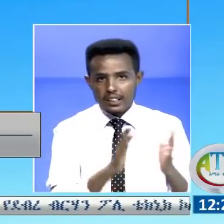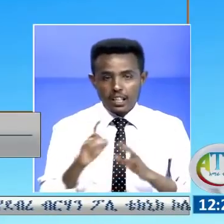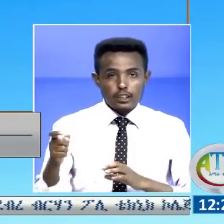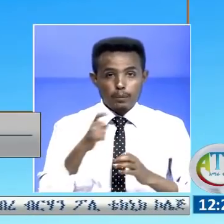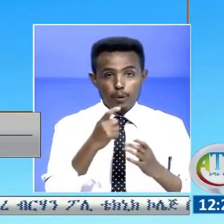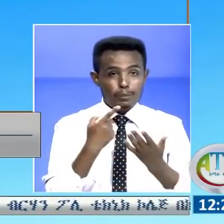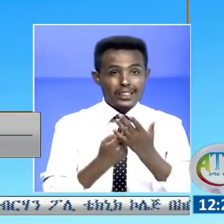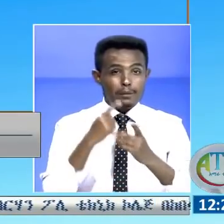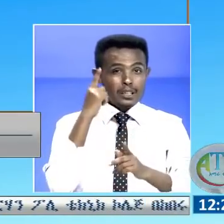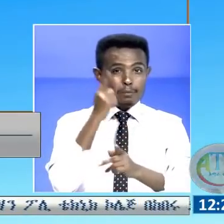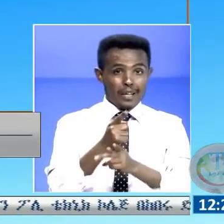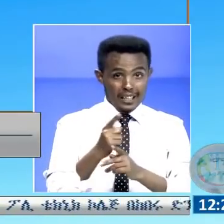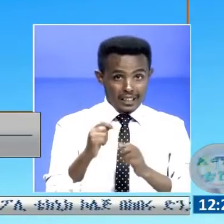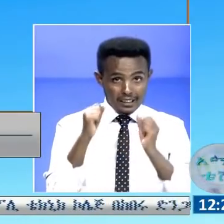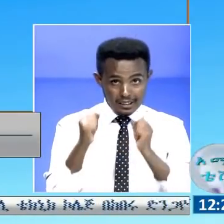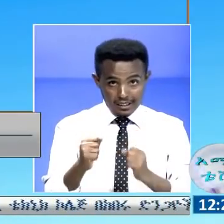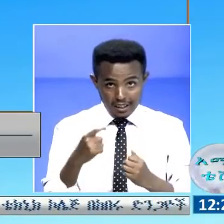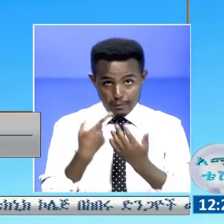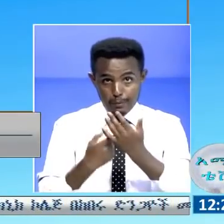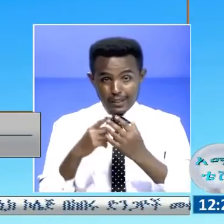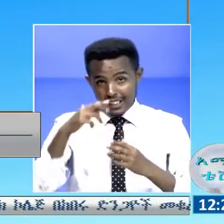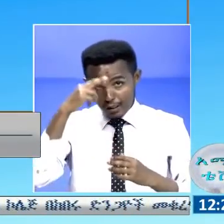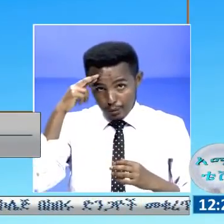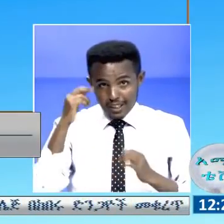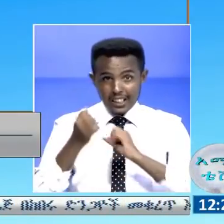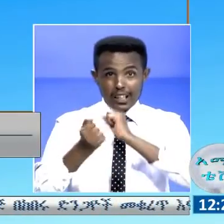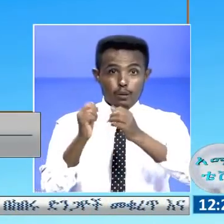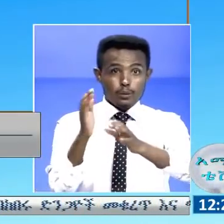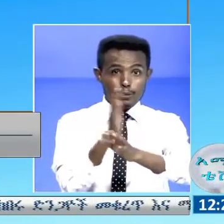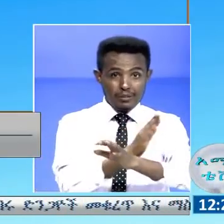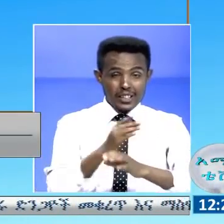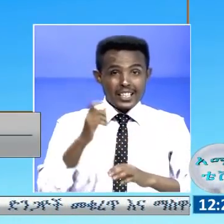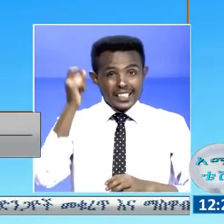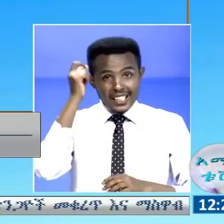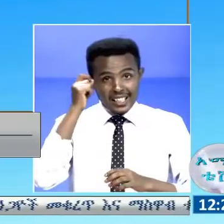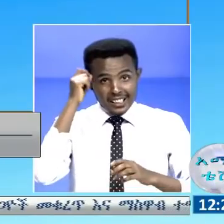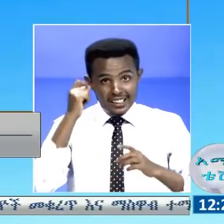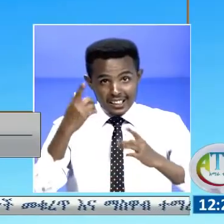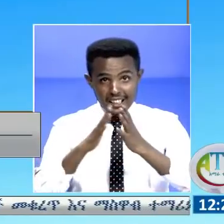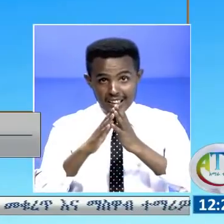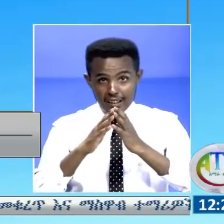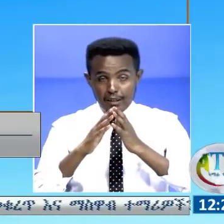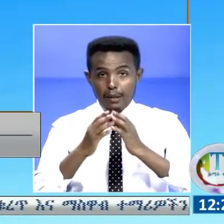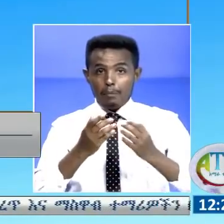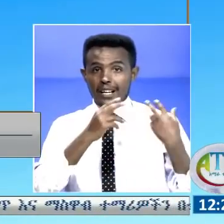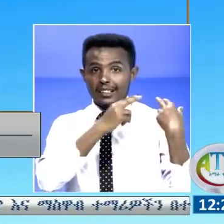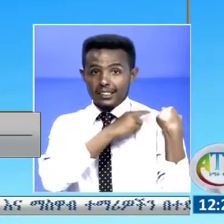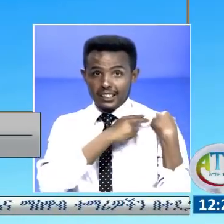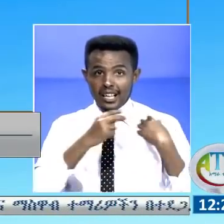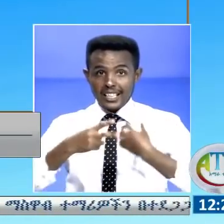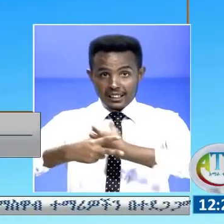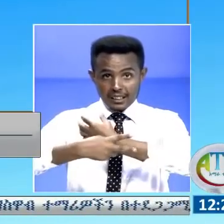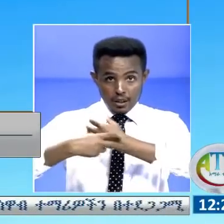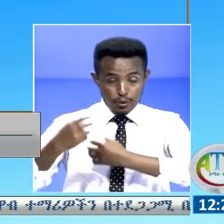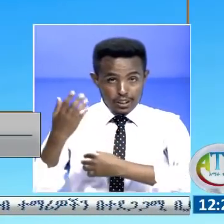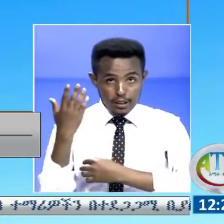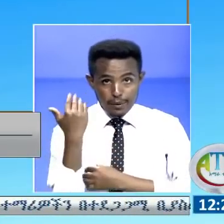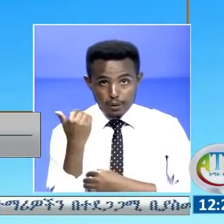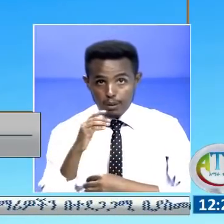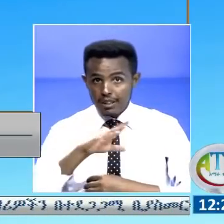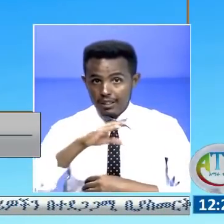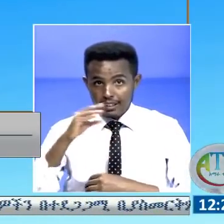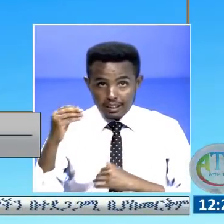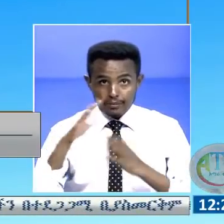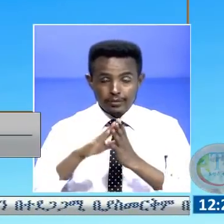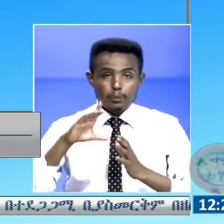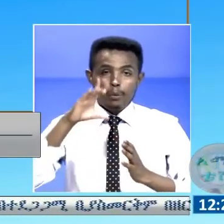ይቻላል በዚህ ምልከታ ላይ። ምክንያቱም ከለውጡ በፊት የትህነግ ባለስልጣናት ሲመዘብሩት የነበረውንና በትህነግ